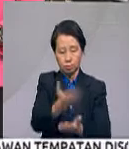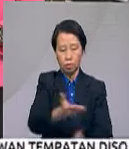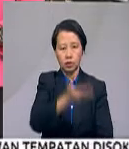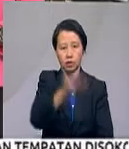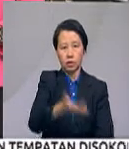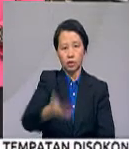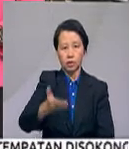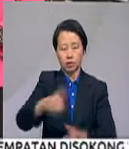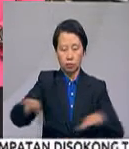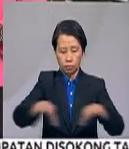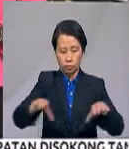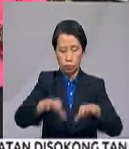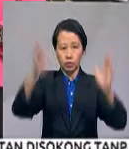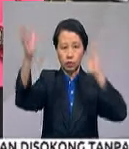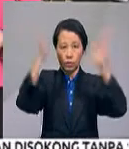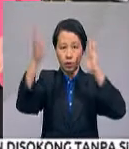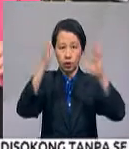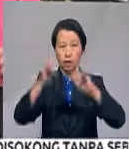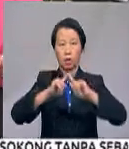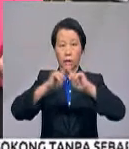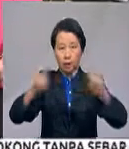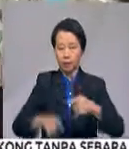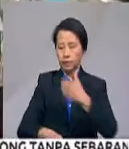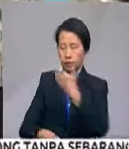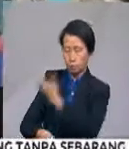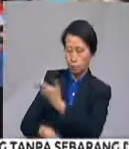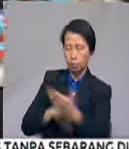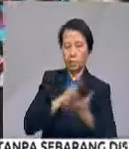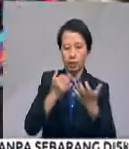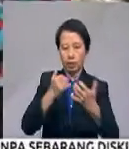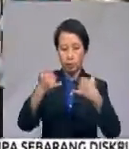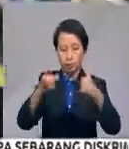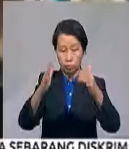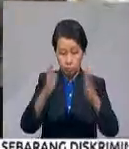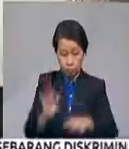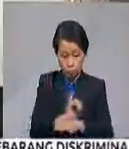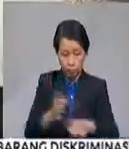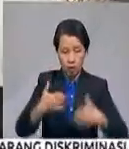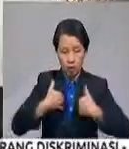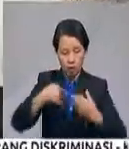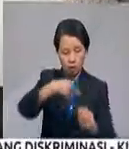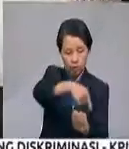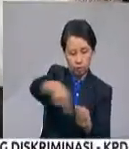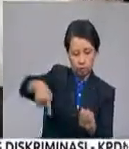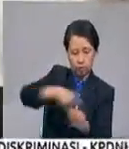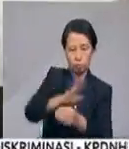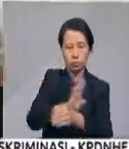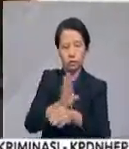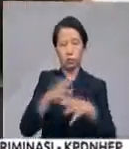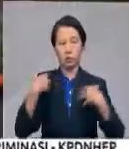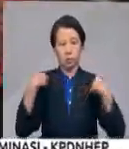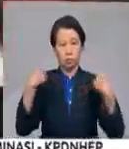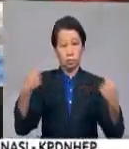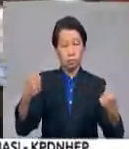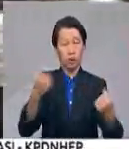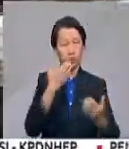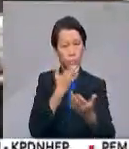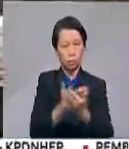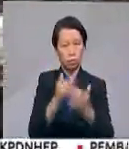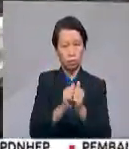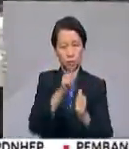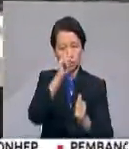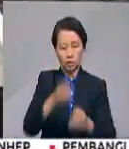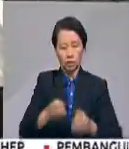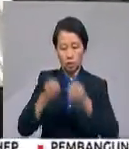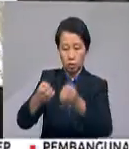barangan buatan Malaysia namun beliau mahu kesemua pemain industri mewujudkan persekitaran Niaga yang sihat selain memastikan